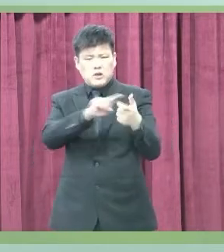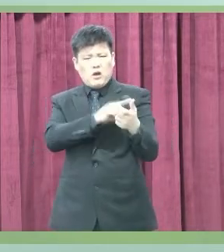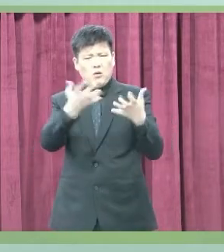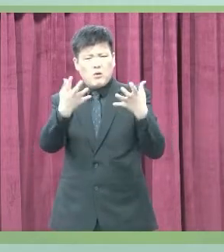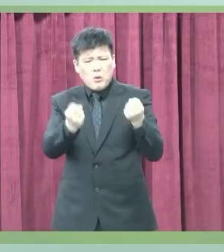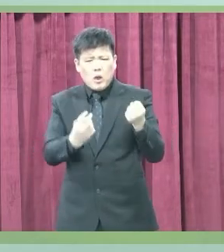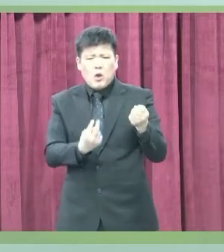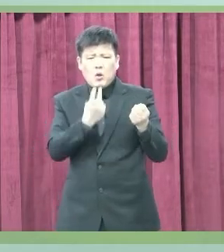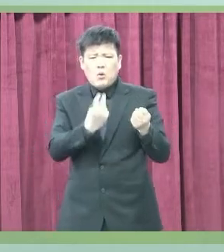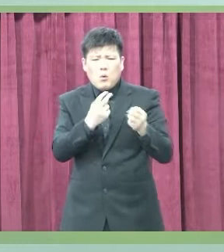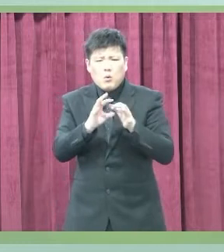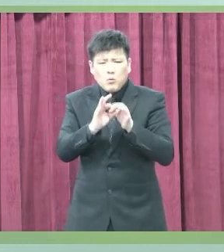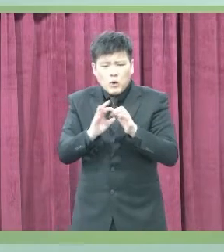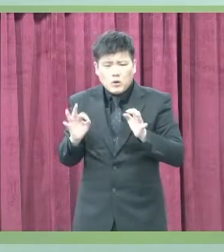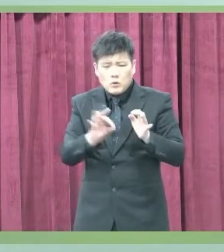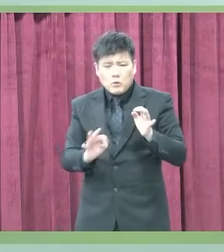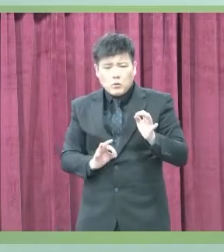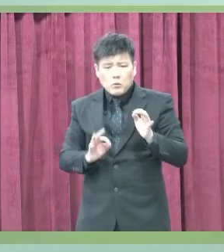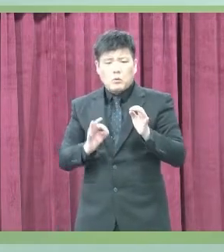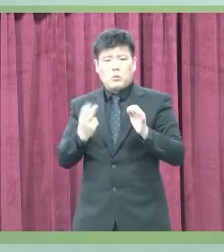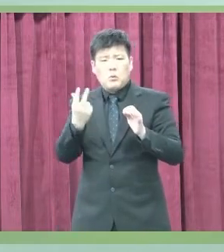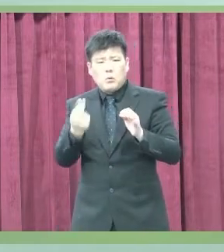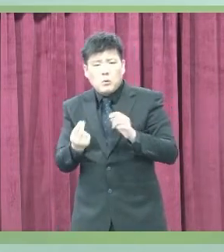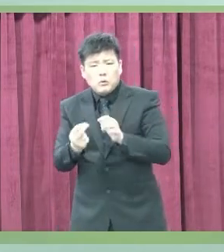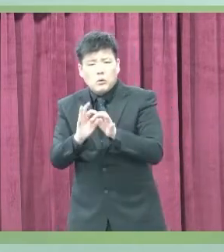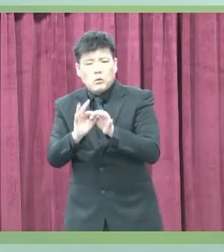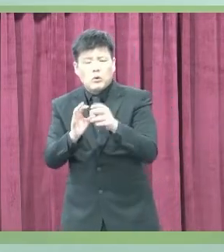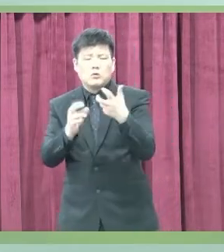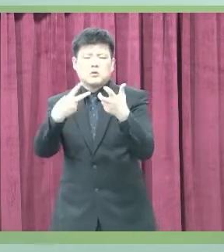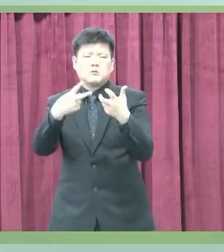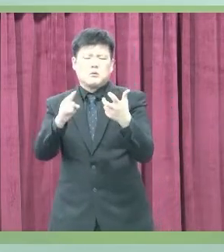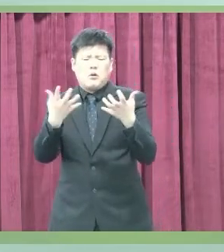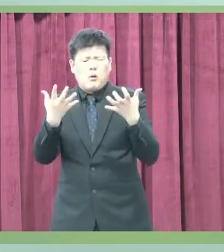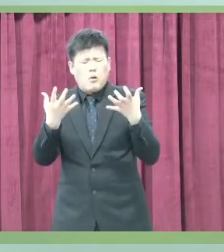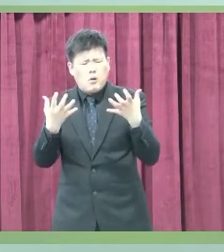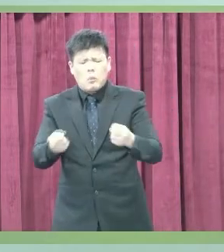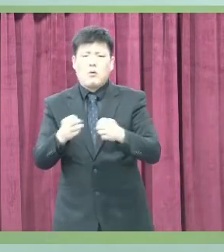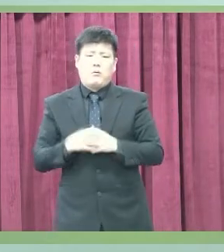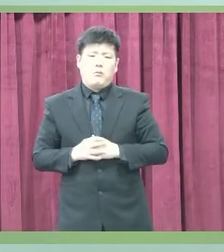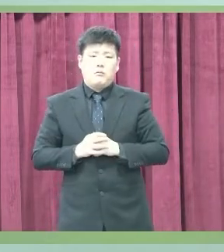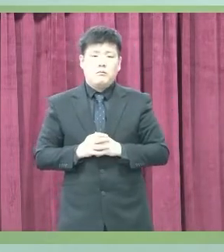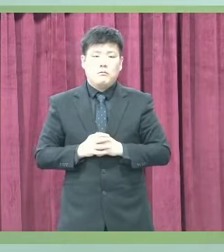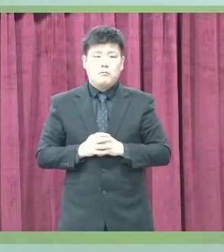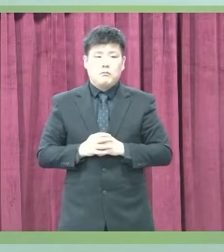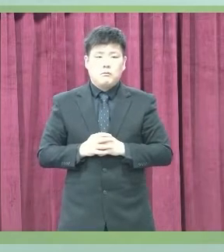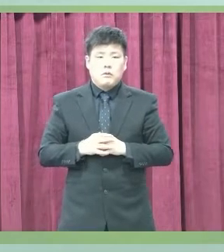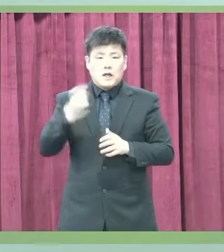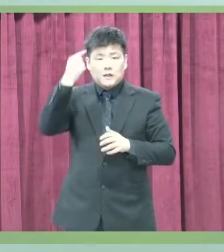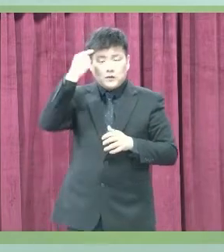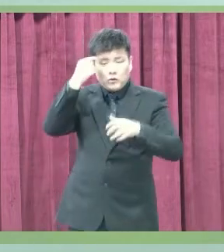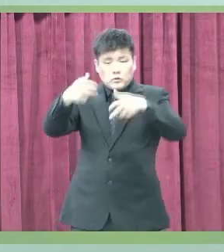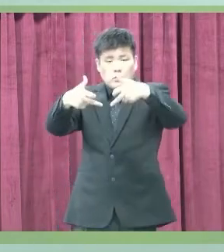다음에 호흡기랑 장류 요로는 이제 그 70대가 가장 많음을 알 수 있습니다. 이제 정신적 장애가